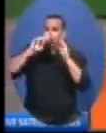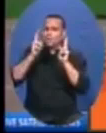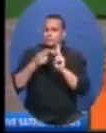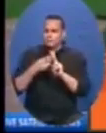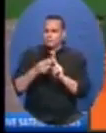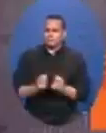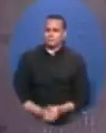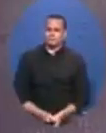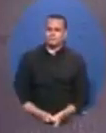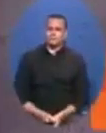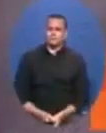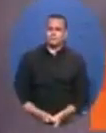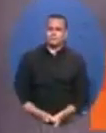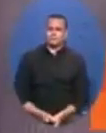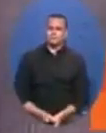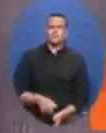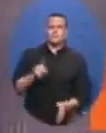העולמית.